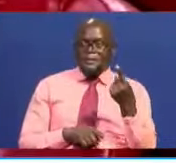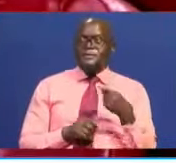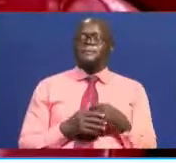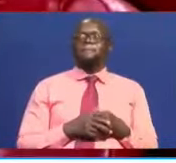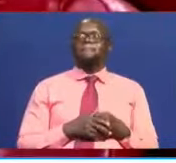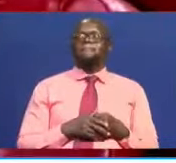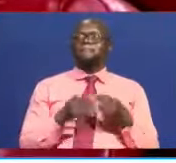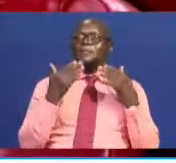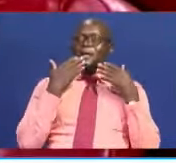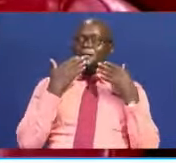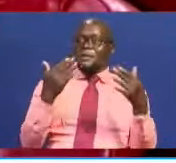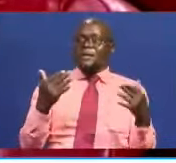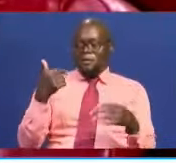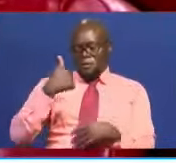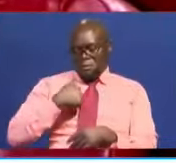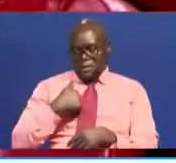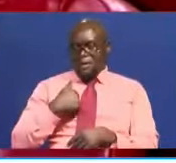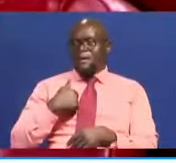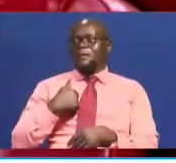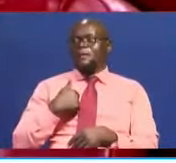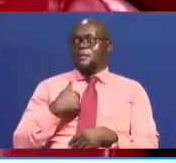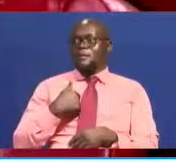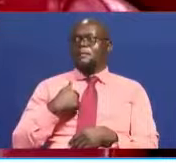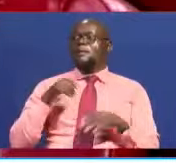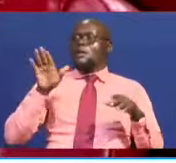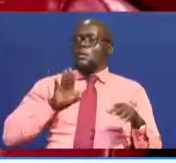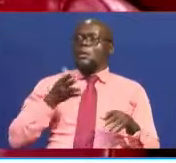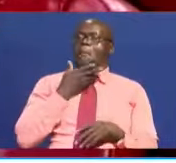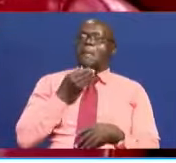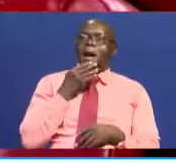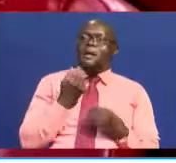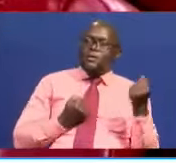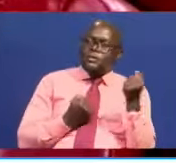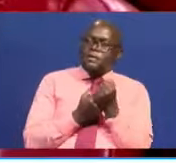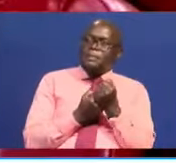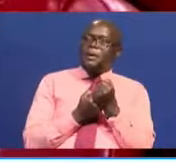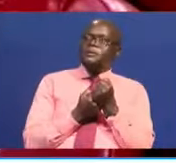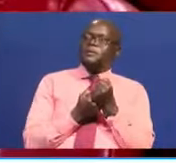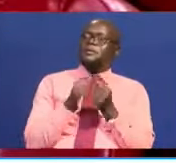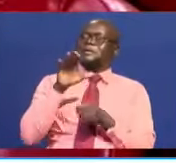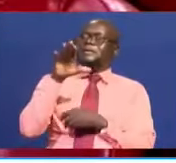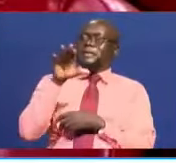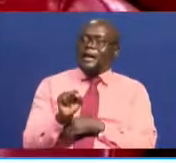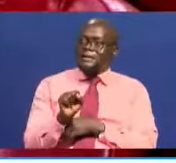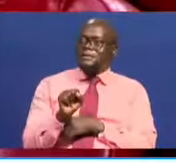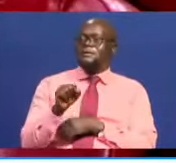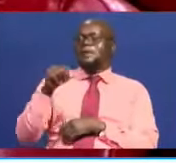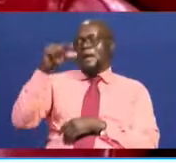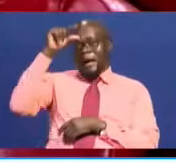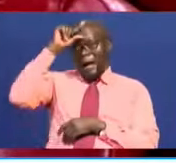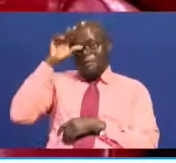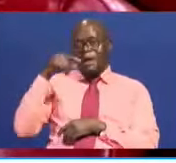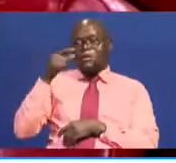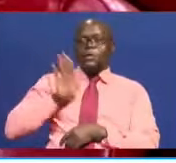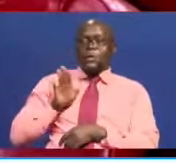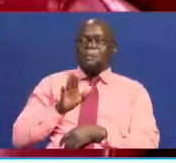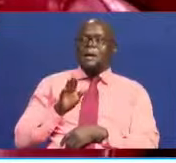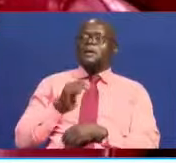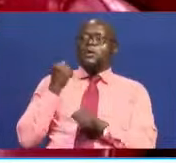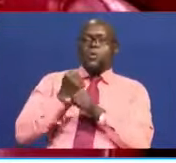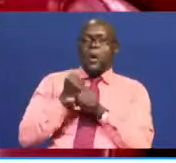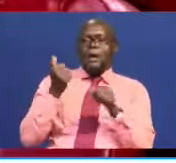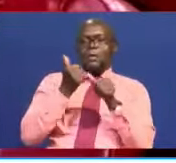afya ni asante sana, mimi mmoja wale wanaume wana support CCS ama governors wa kina mama wale